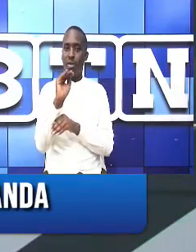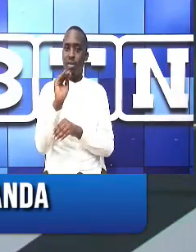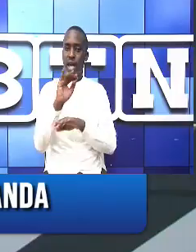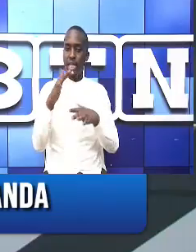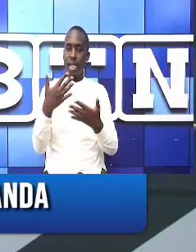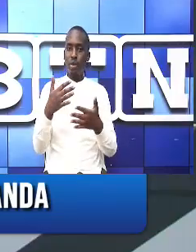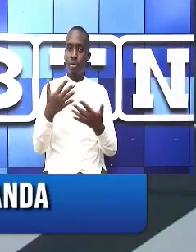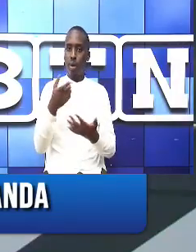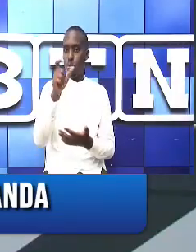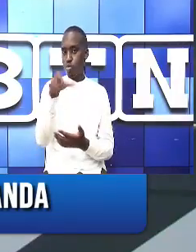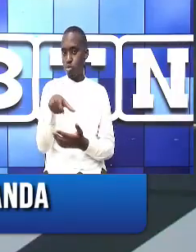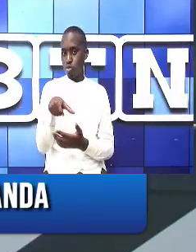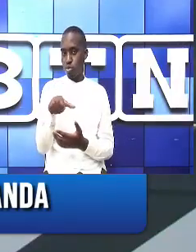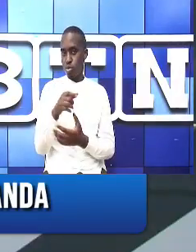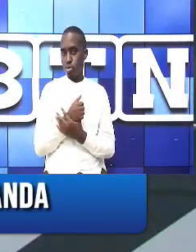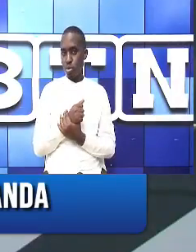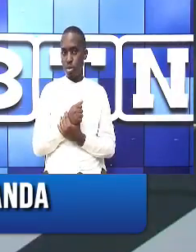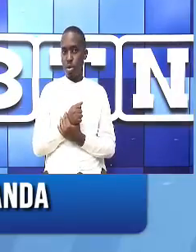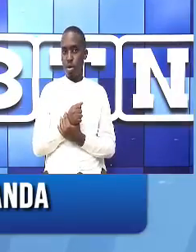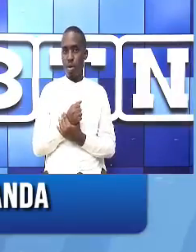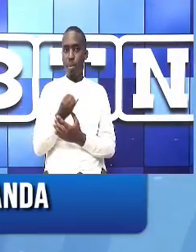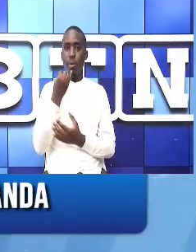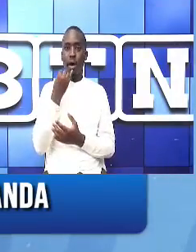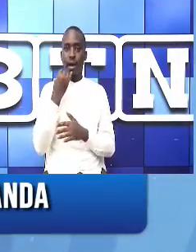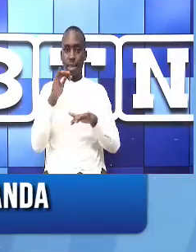ni gute ngo umuntu ngo